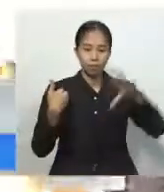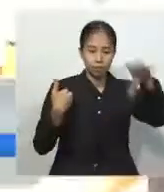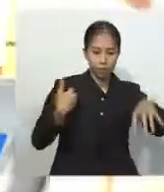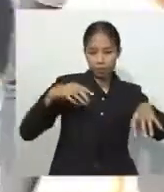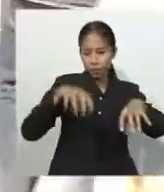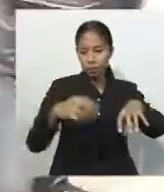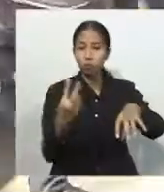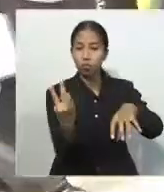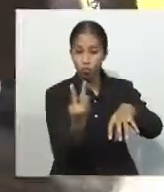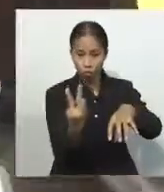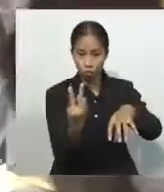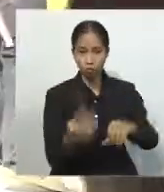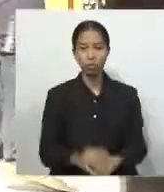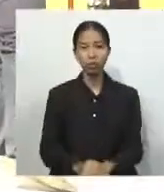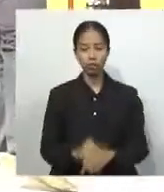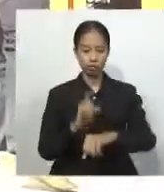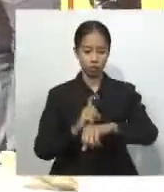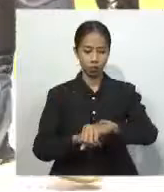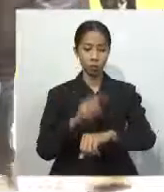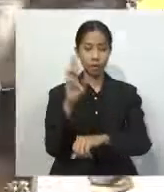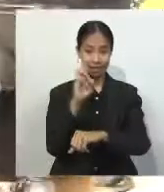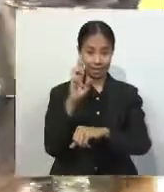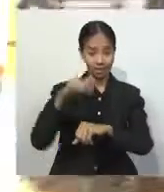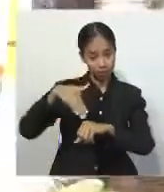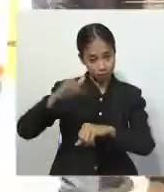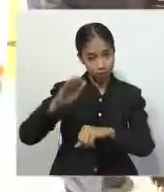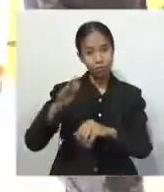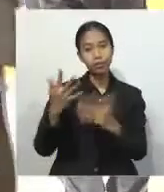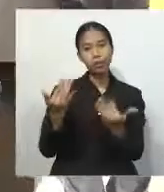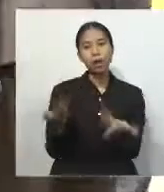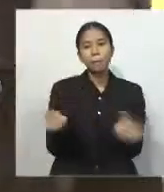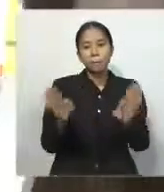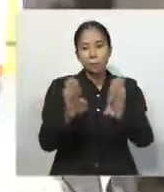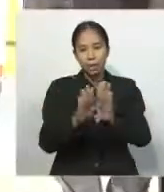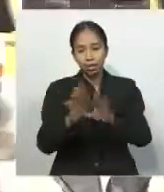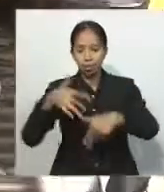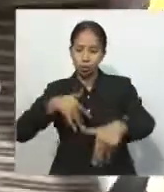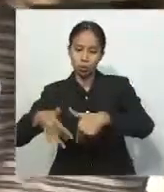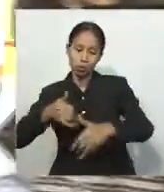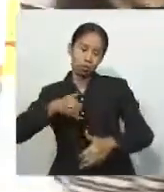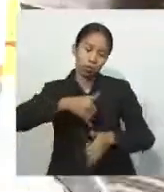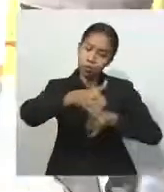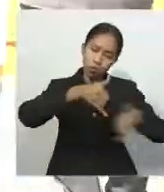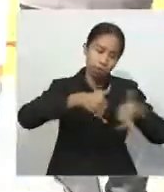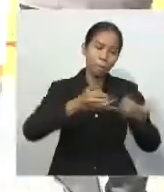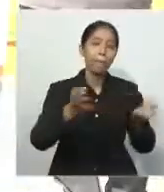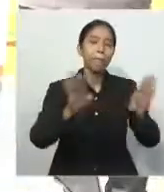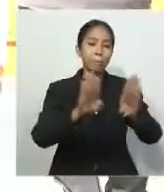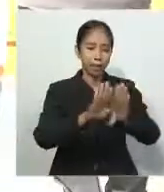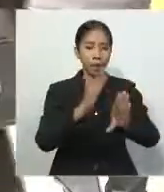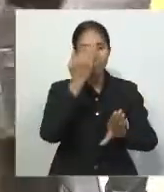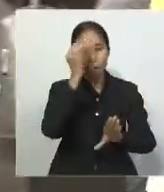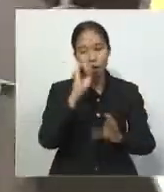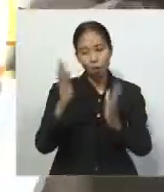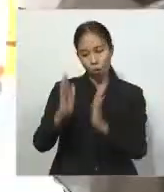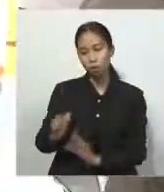ค่ะซึ่งในเวลาหลังจาก 12:00 นเป็นต้นไปนะคะก็จะปิดไม่ให้ประชาชนนั้นวางดอกไม้จันทร์ค่ะเพื่อที่จะให้เจ้าหน้